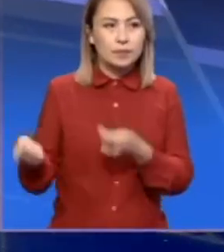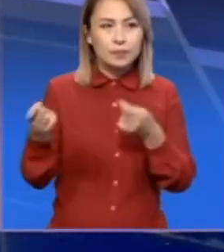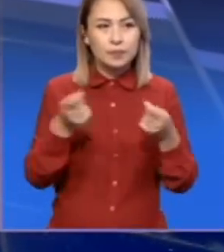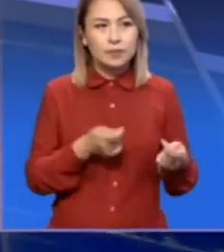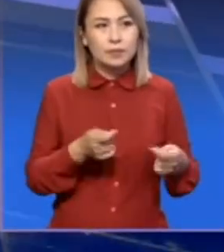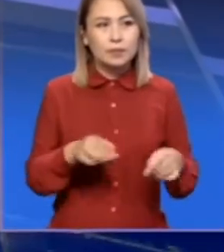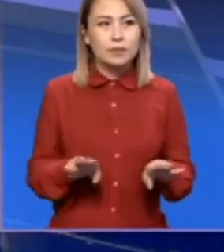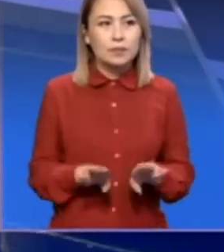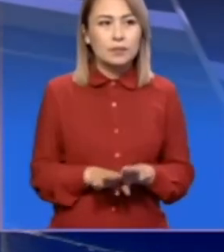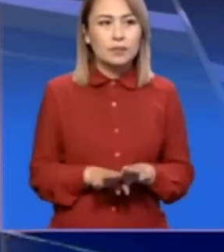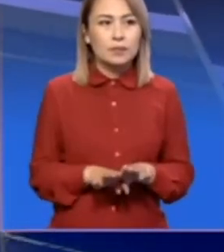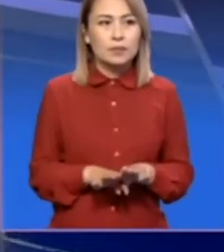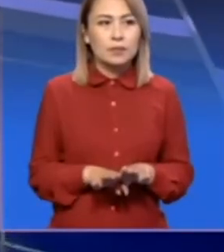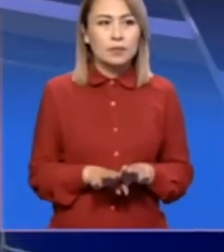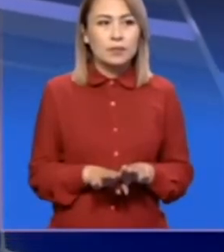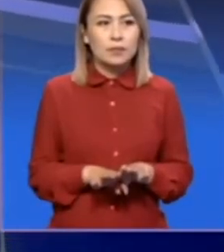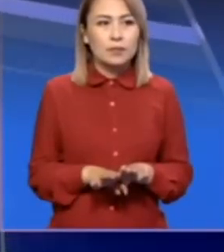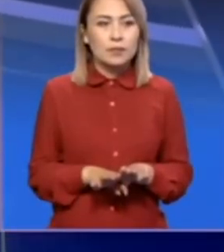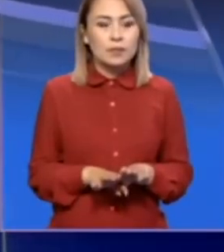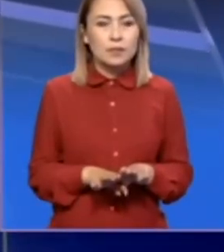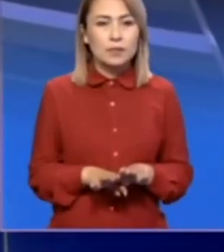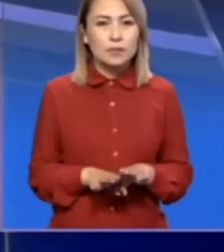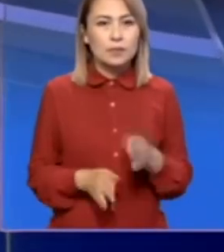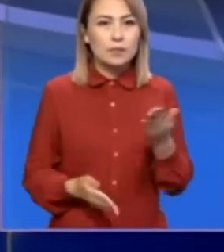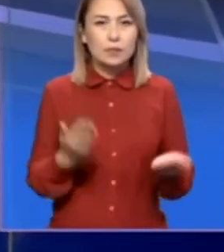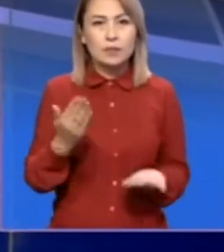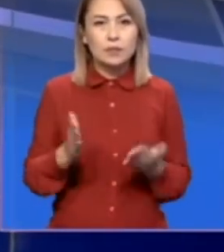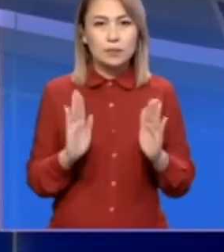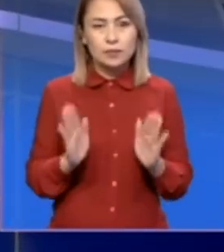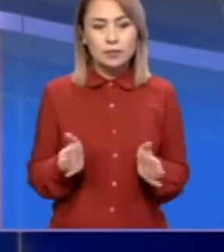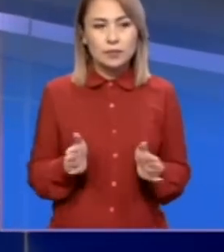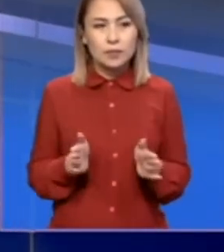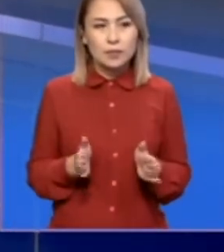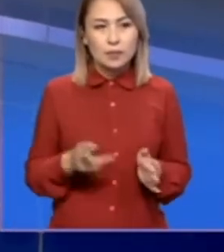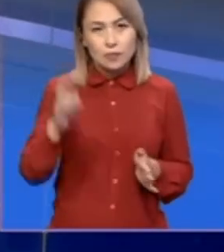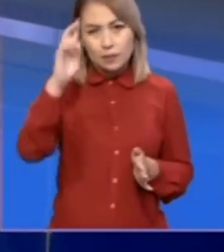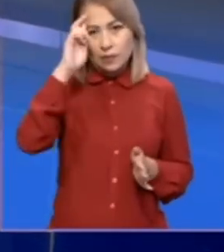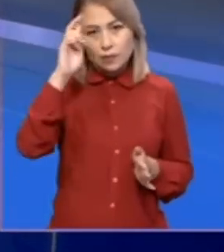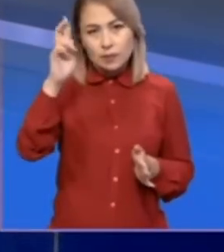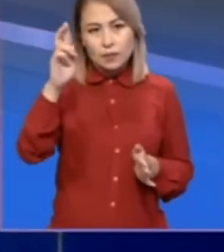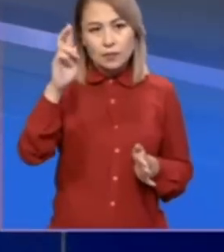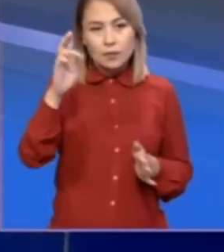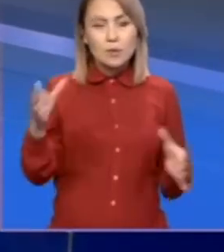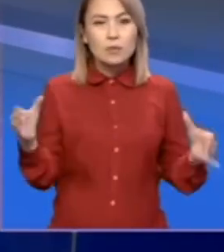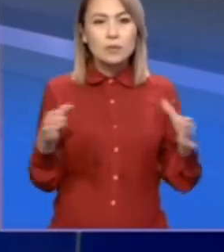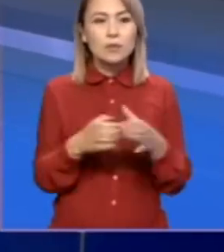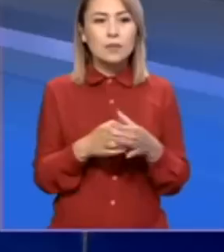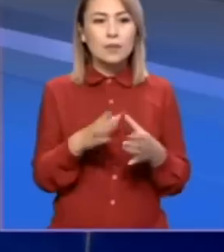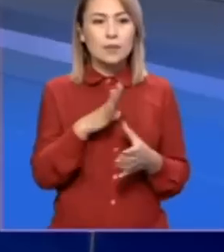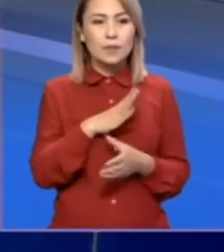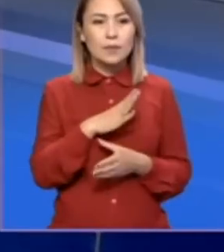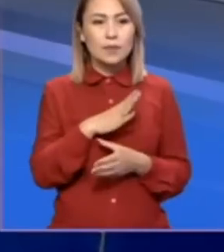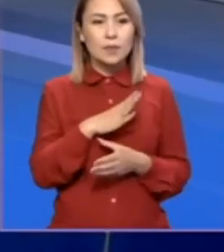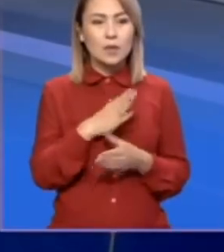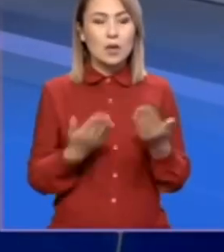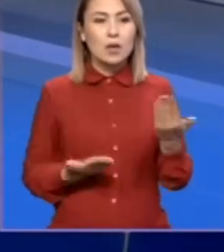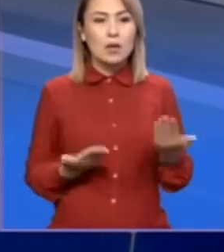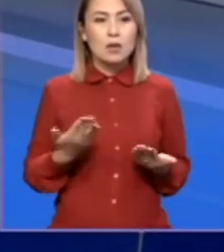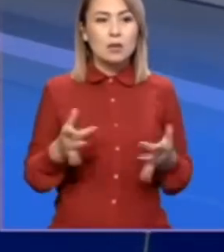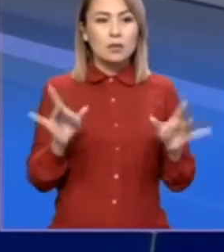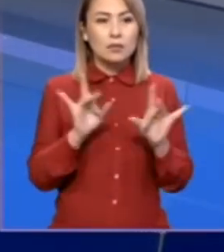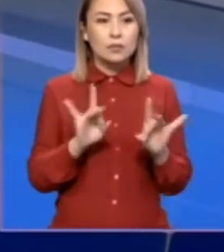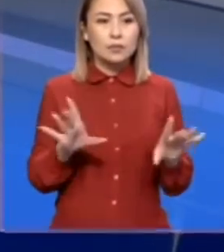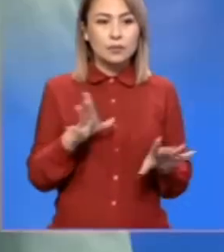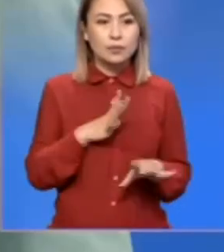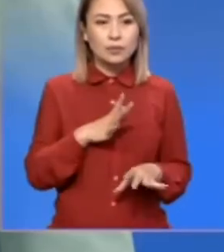балама осы жағдай болған кезде үкімет бас қосты ғой. Сол кезде бір пікірімді